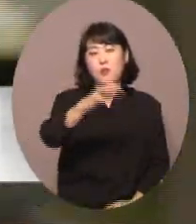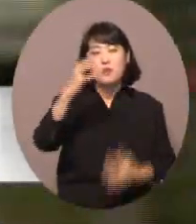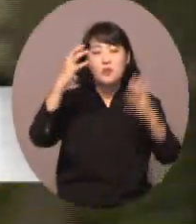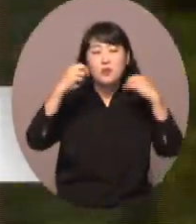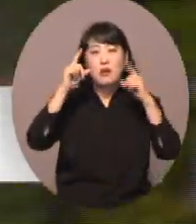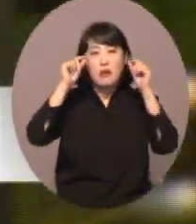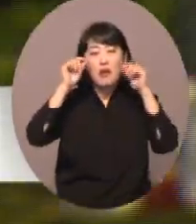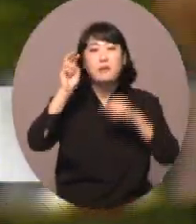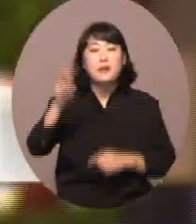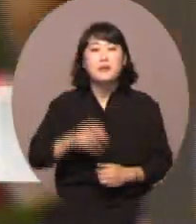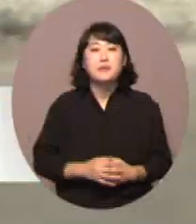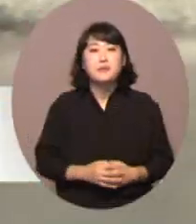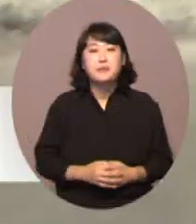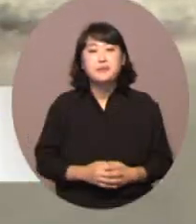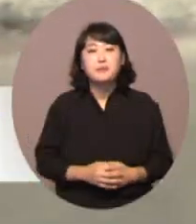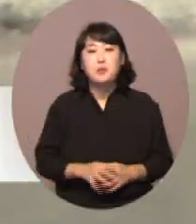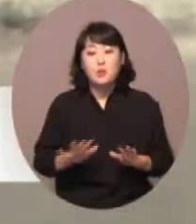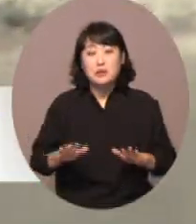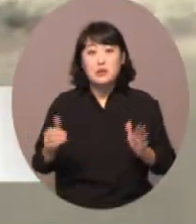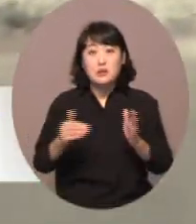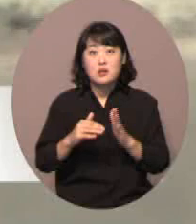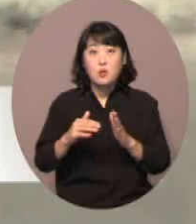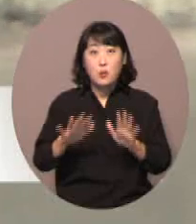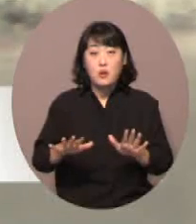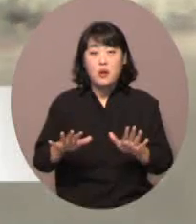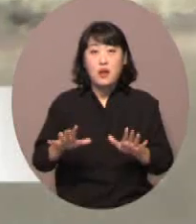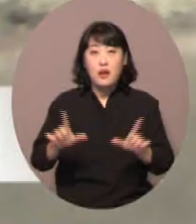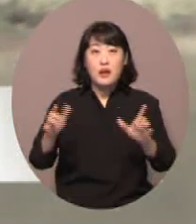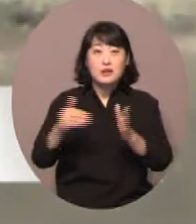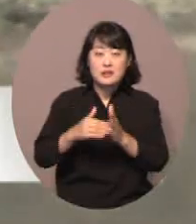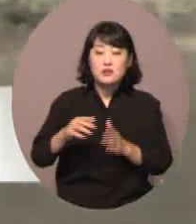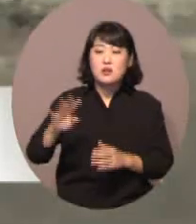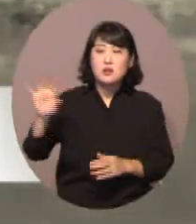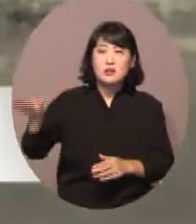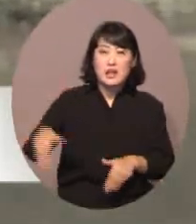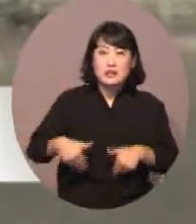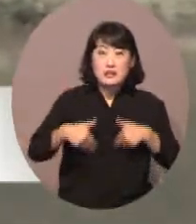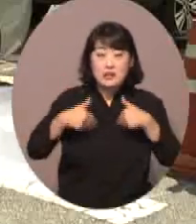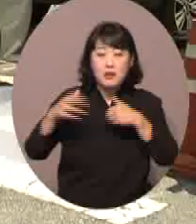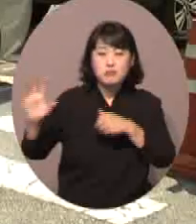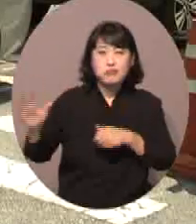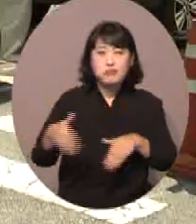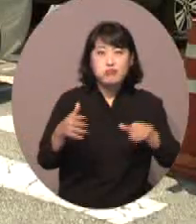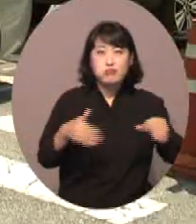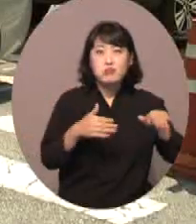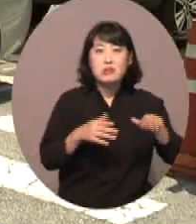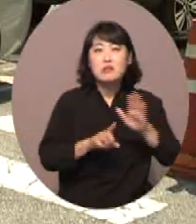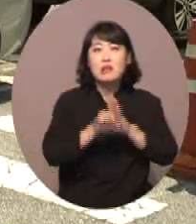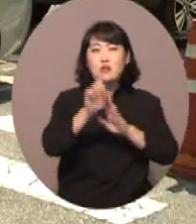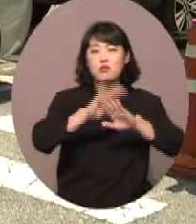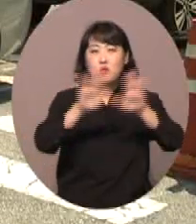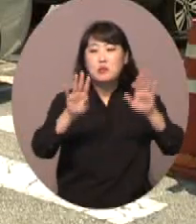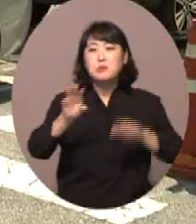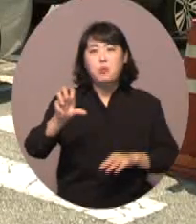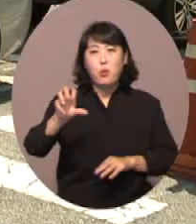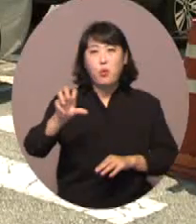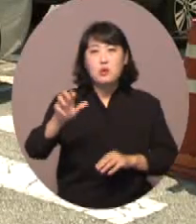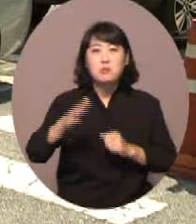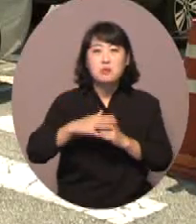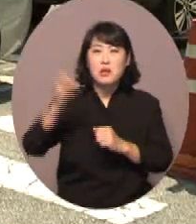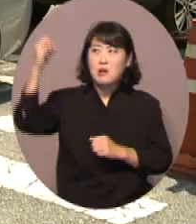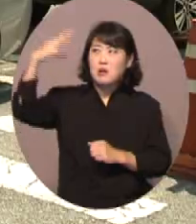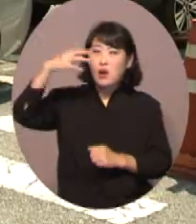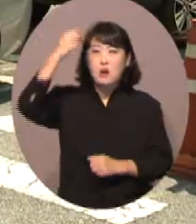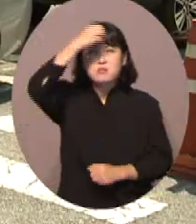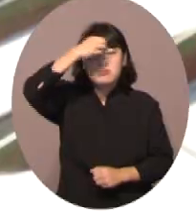있겠습니다 올해까지 따뜻한 동풍과 햇볕의 영향으로 낮 최고 기온이 35도까지 올라 열 질환에